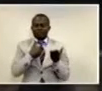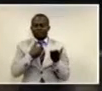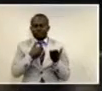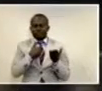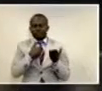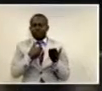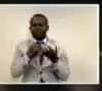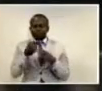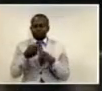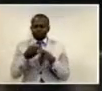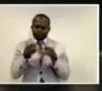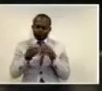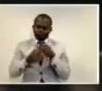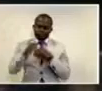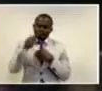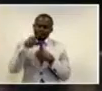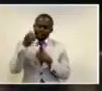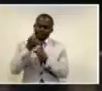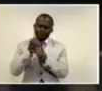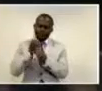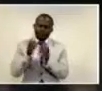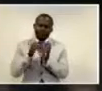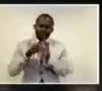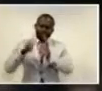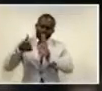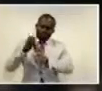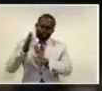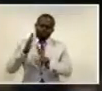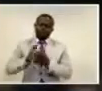hari icyiza gukorwa vuba kandi